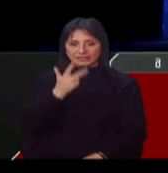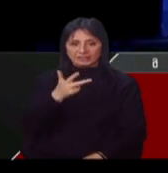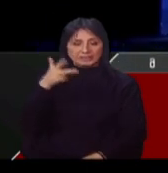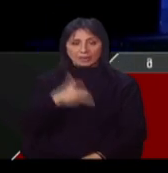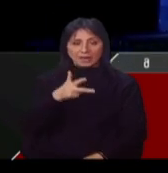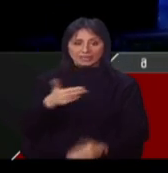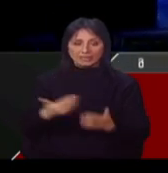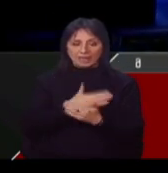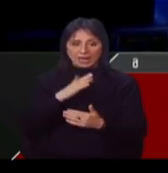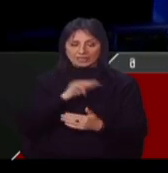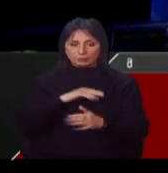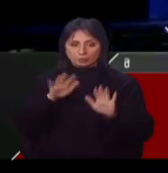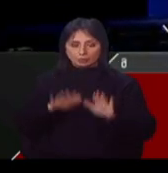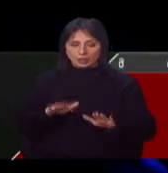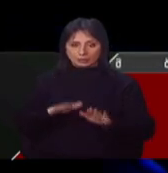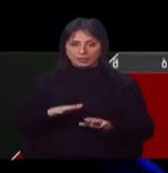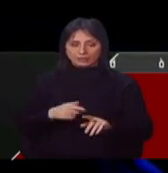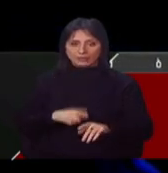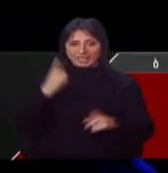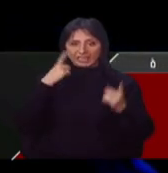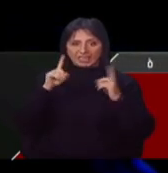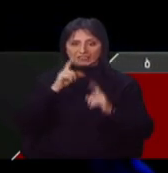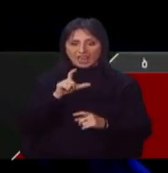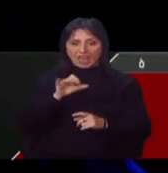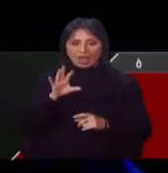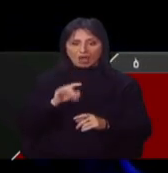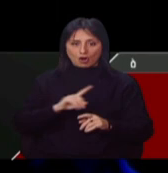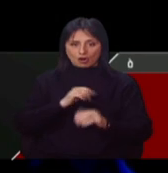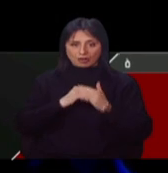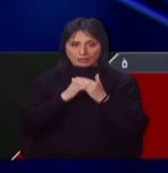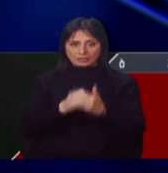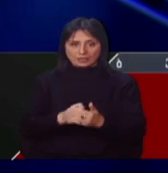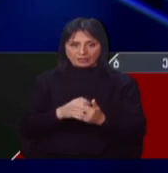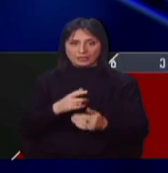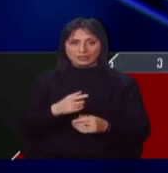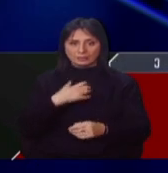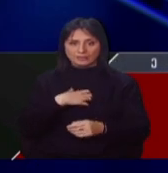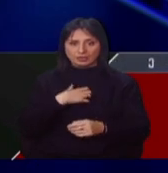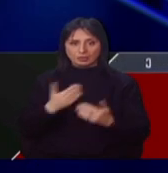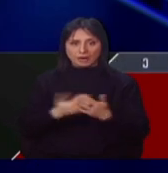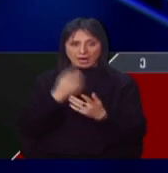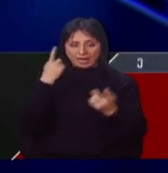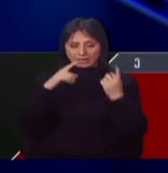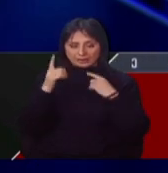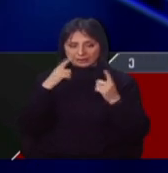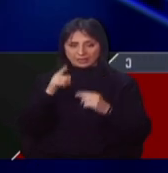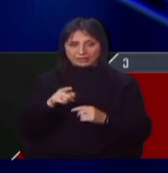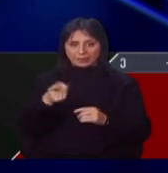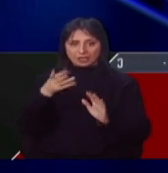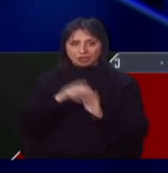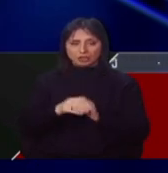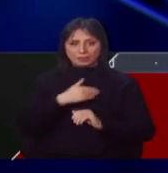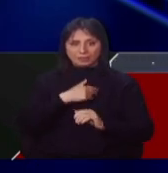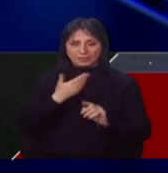3000 ახალი სამუშაო ადგილი. ინოვაციური ეკოსისტემის შემდგომი გაძლიერებისთვის ძალზე მნიშვნელოვანია ახალი ინიციატივები, მათ შორის